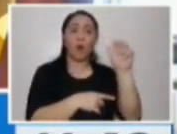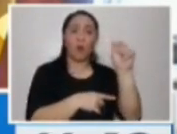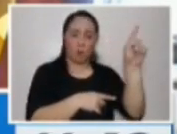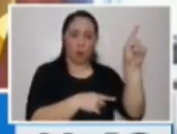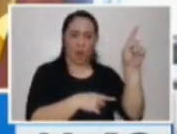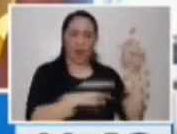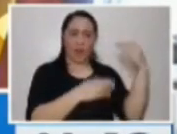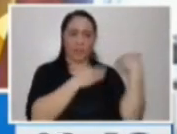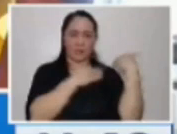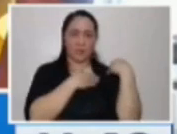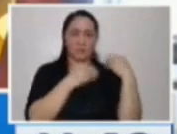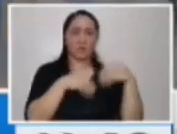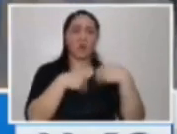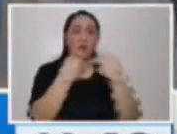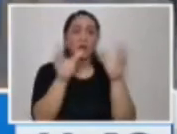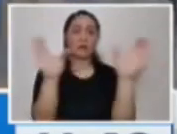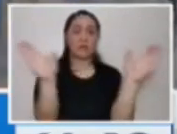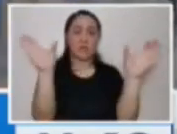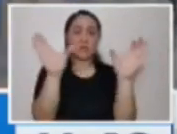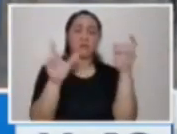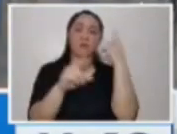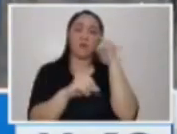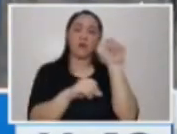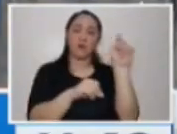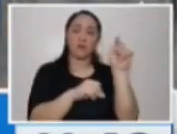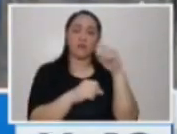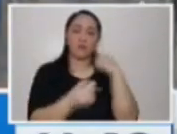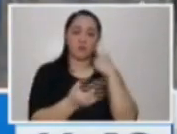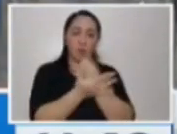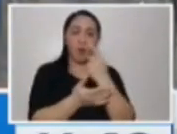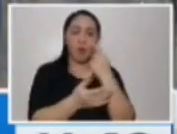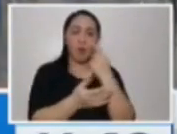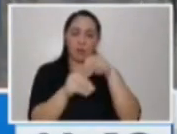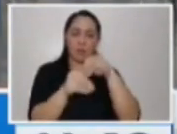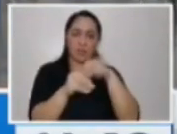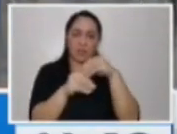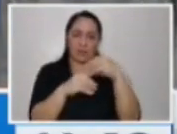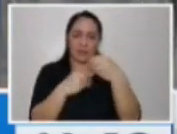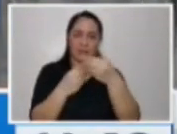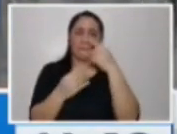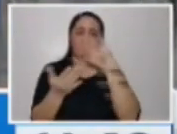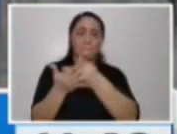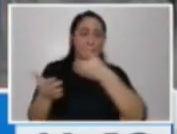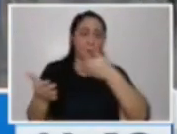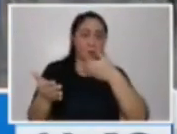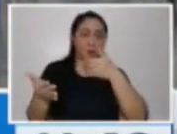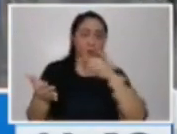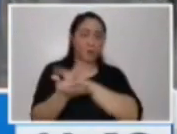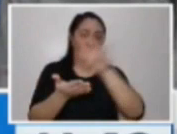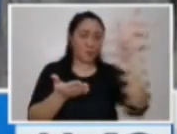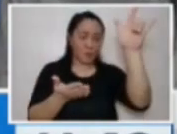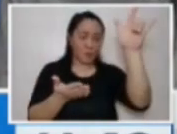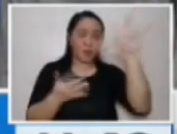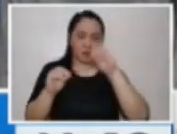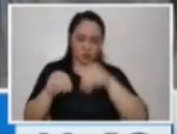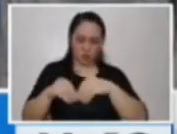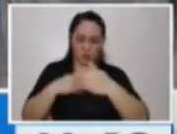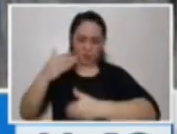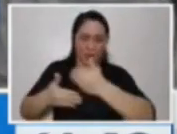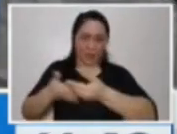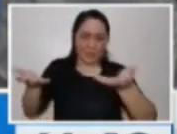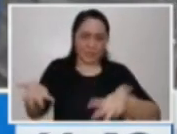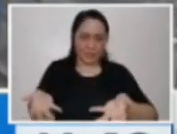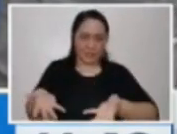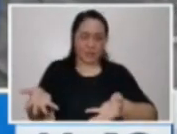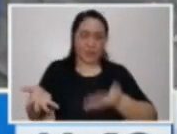Okay, maraming salamat po sa pagpapaunlak nyo, Brigadier General Morales at ang Presidente and CEO ng PhilHealth. Maraming